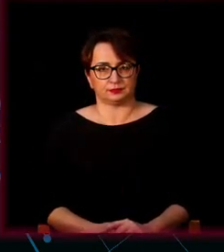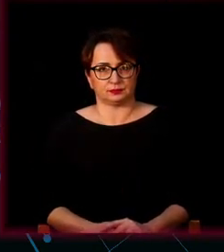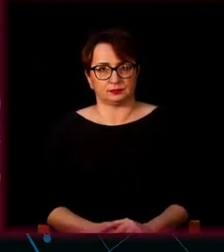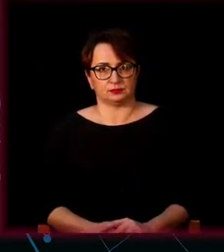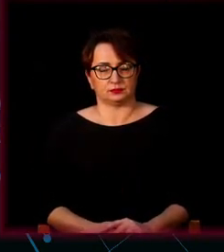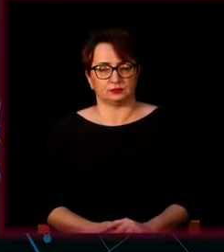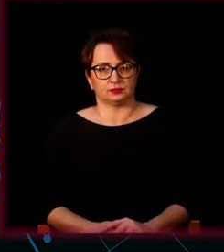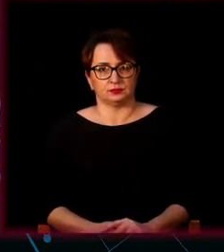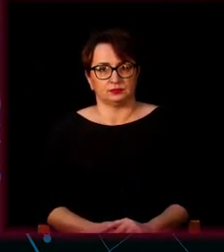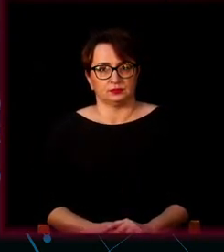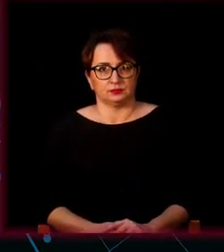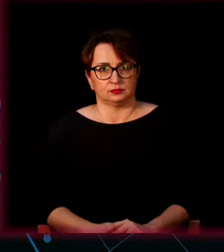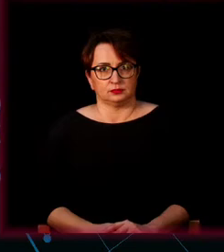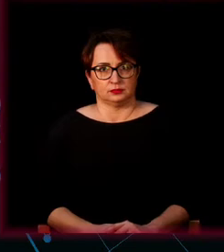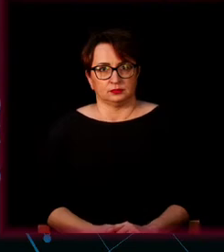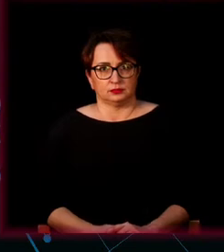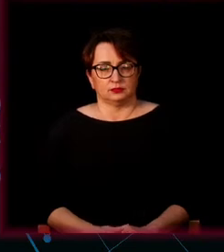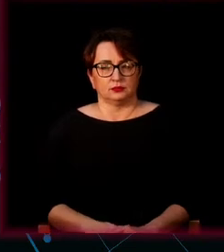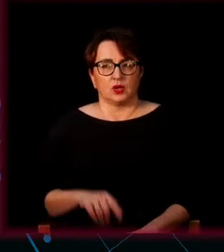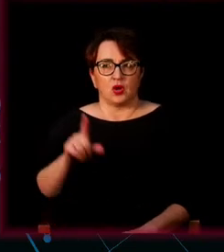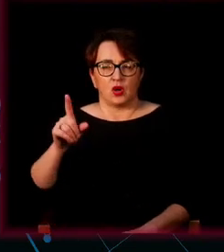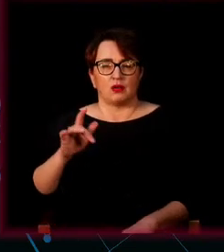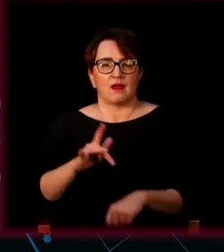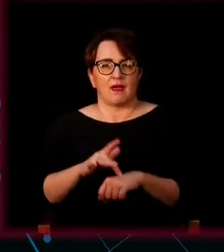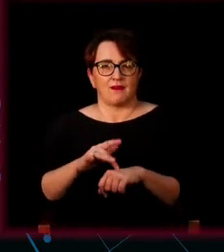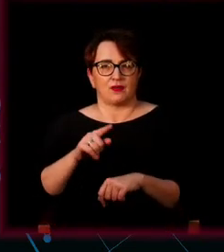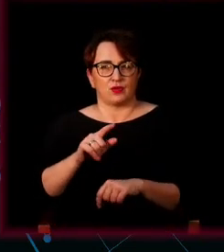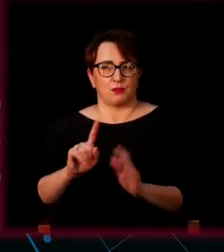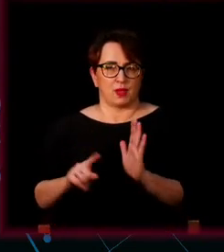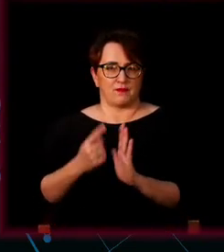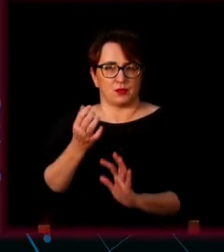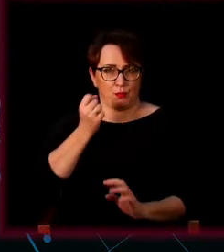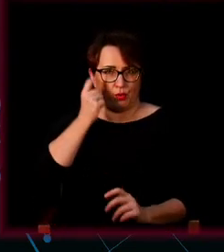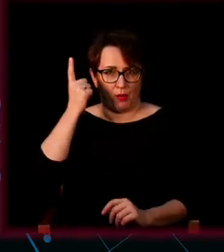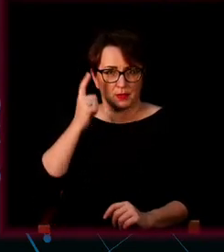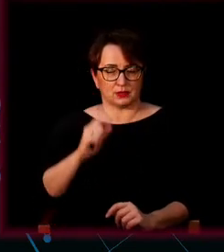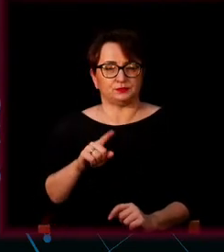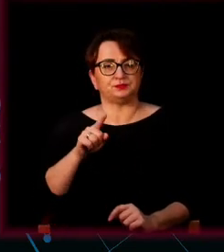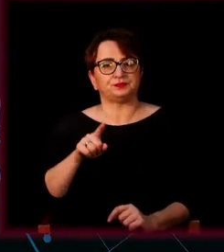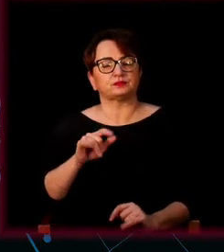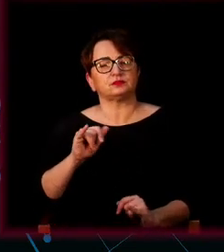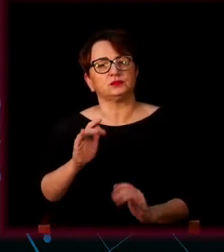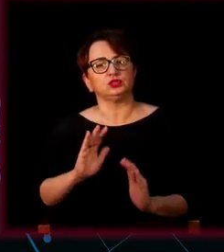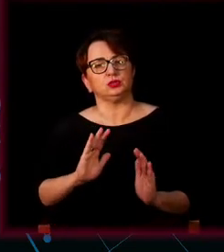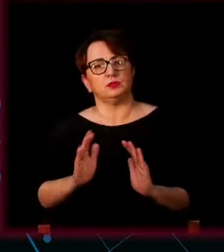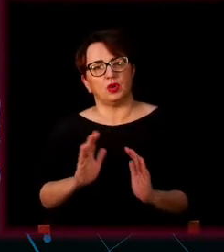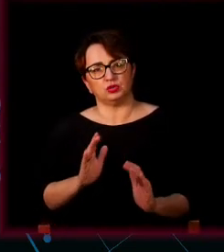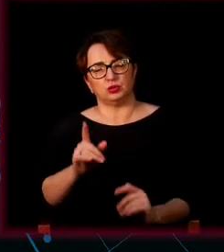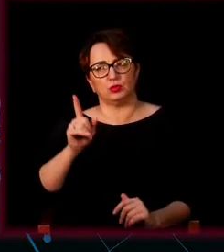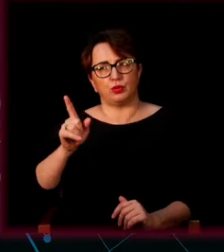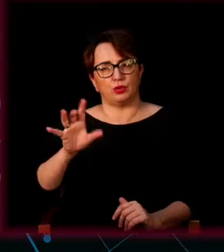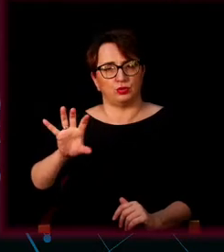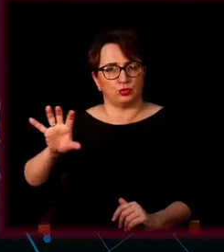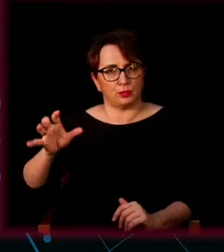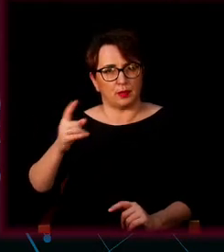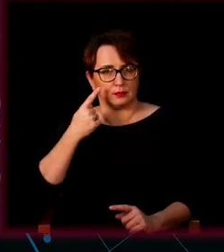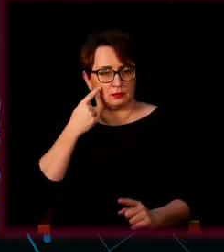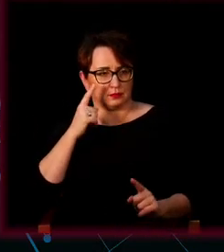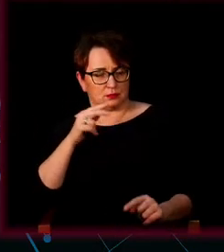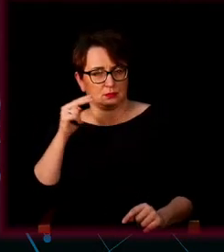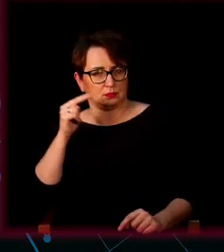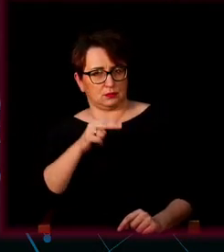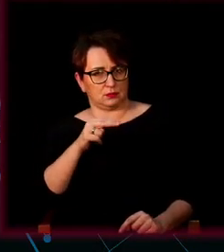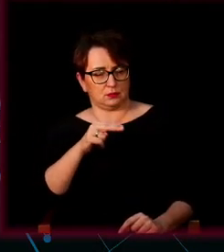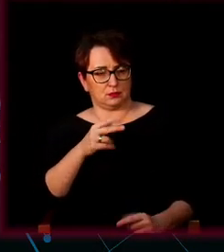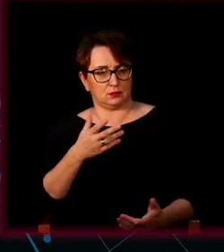w pewnym sensie, wydają się konsekwencją tego wyjściowego pomysłu, jest też to, w jaki sposób oni postrzegają w